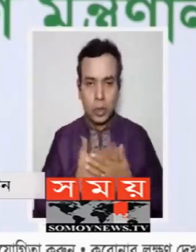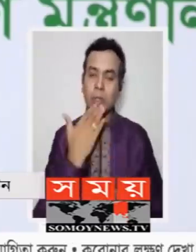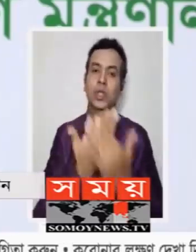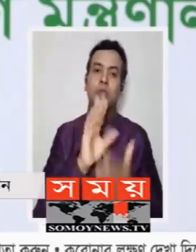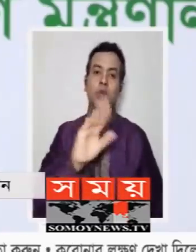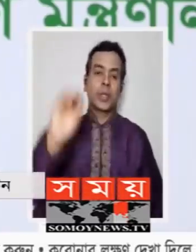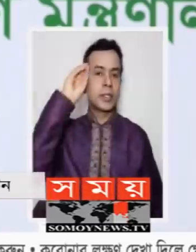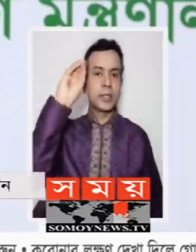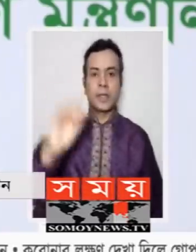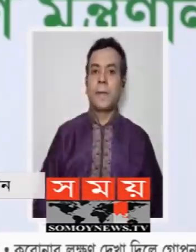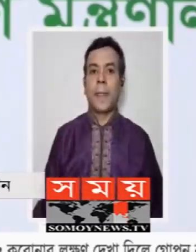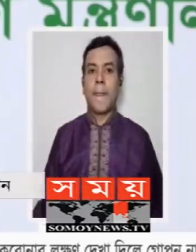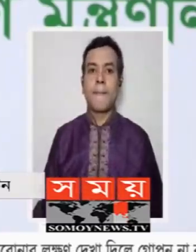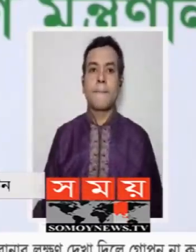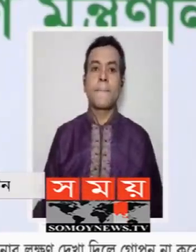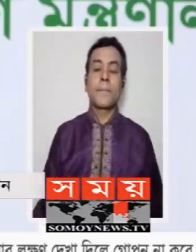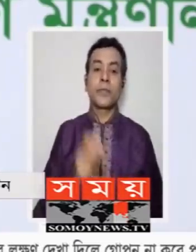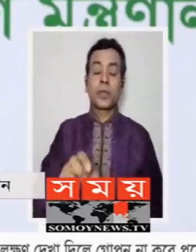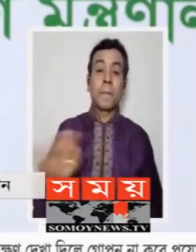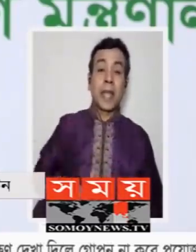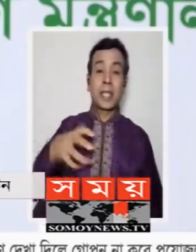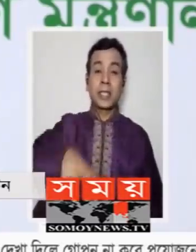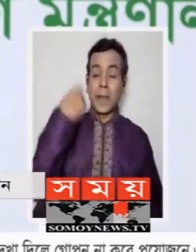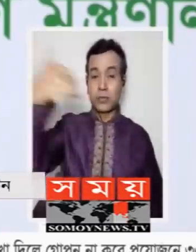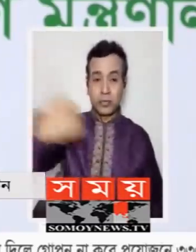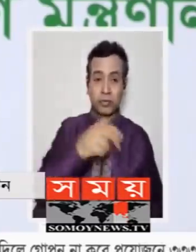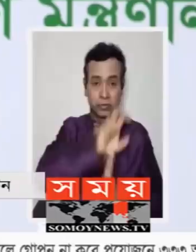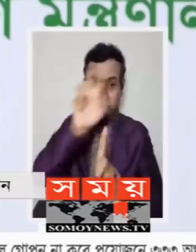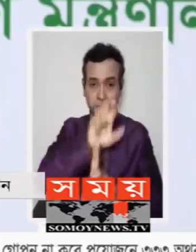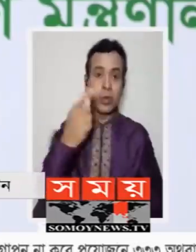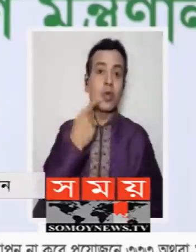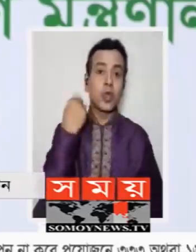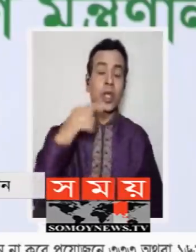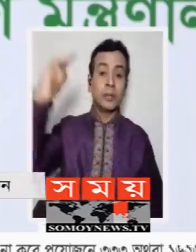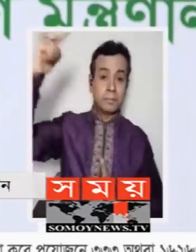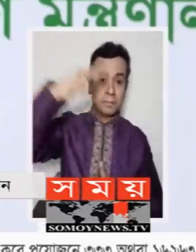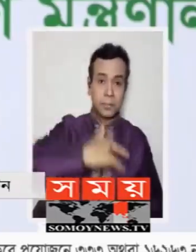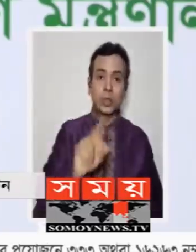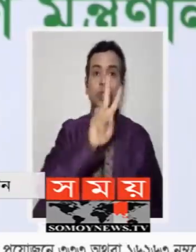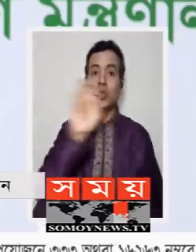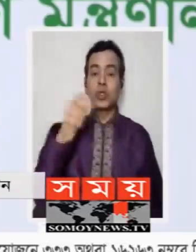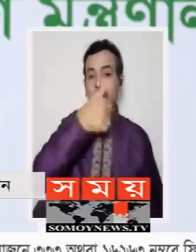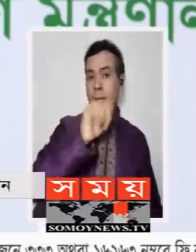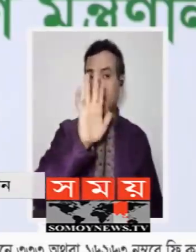যাচ্ছেন 4,217 জন চিকিৎসক। সকল চিকিৎসকের প্রতি কৃতজ্ঞতা এবং ধন্যবাদ জানাই।